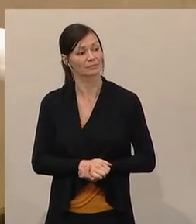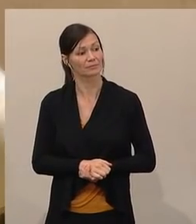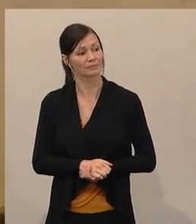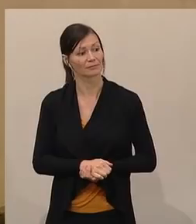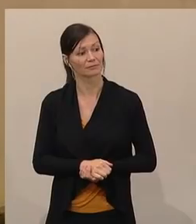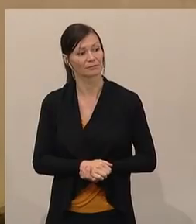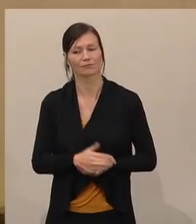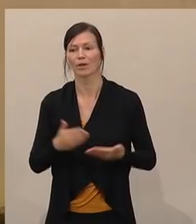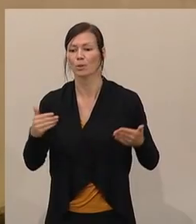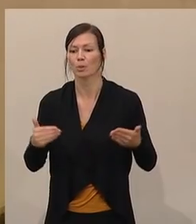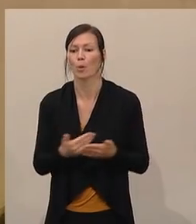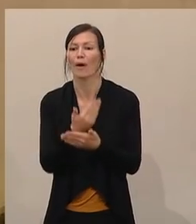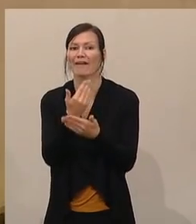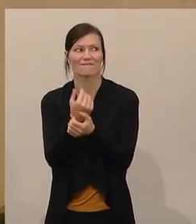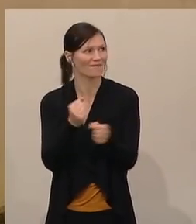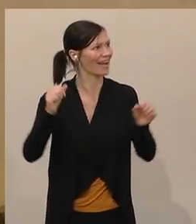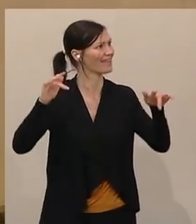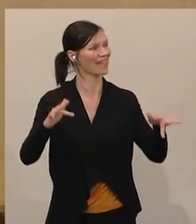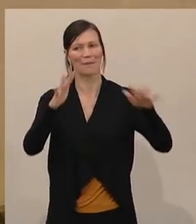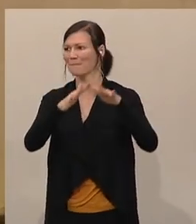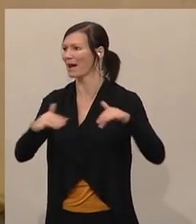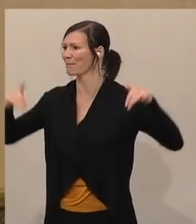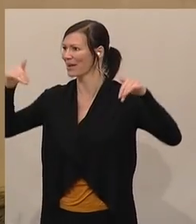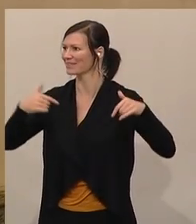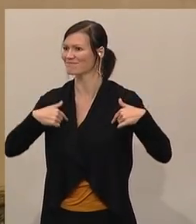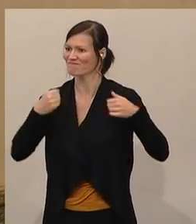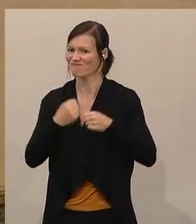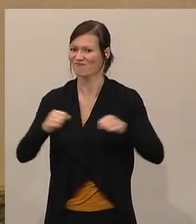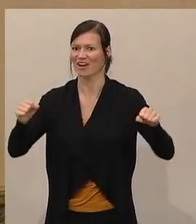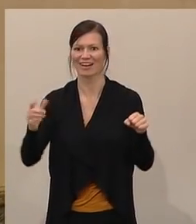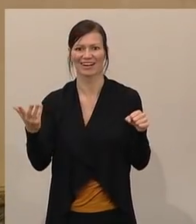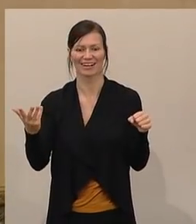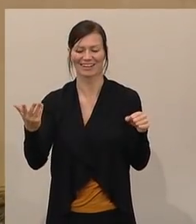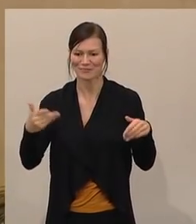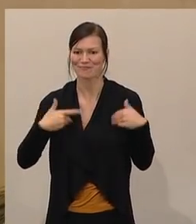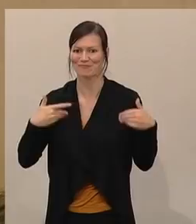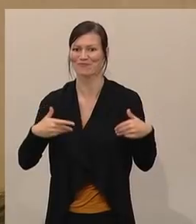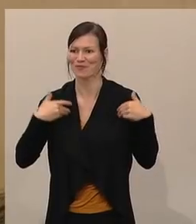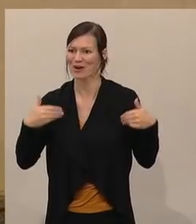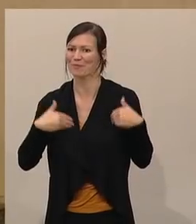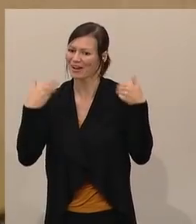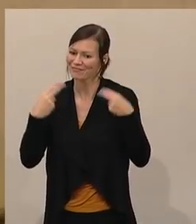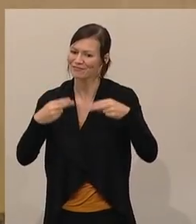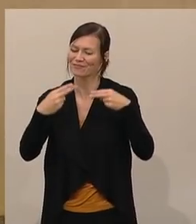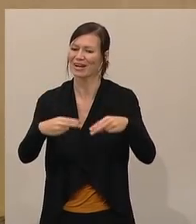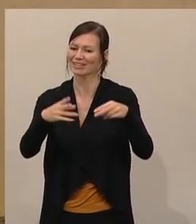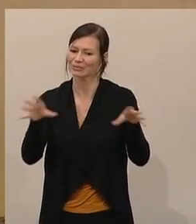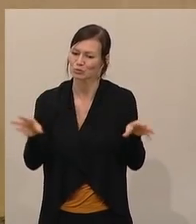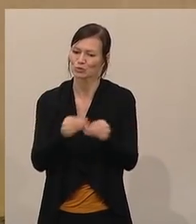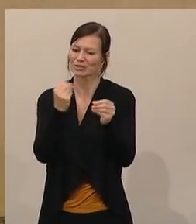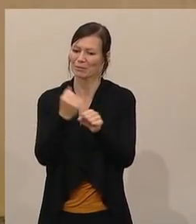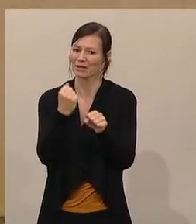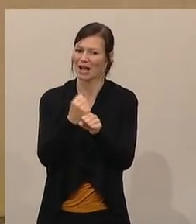Was tun mit der neuen Freiheit im Parlament? Ich freue mich auf die weitere tolle Zusammenarbeit mit